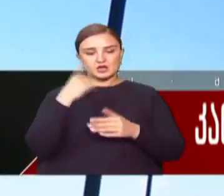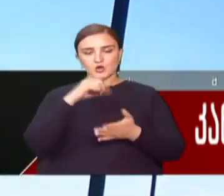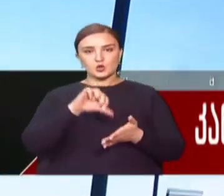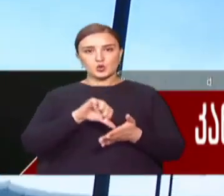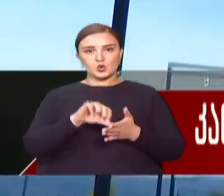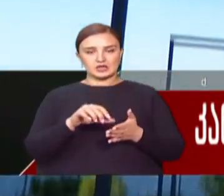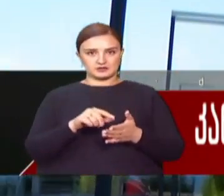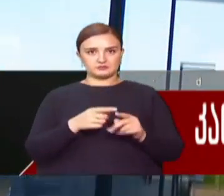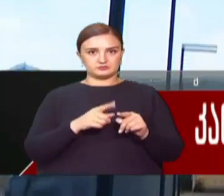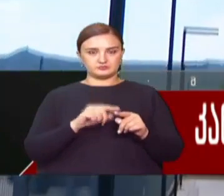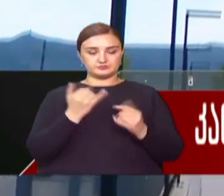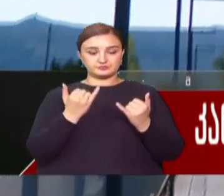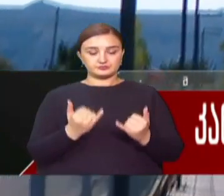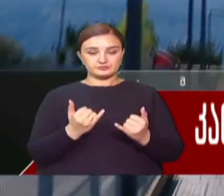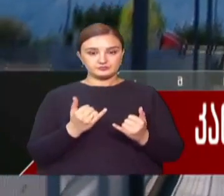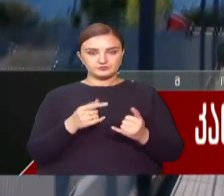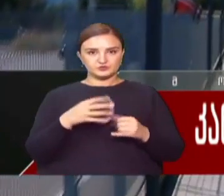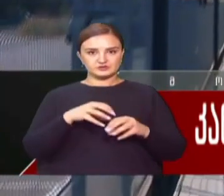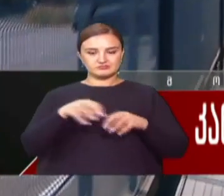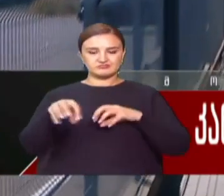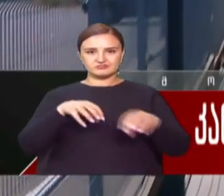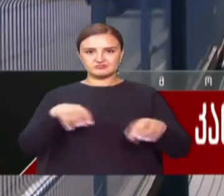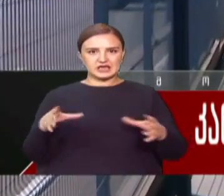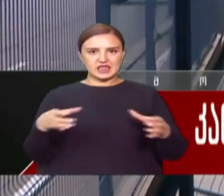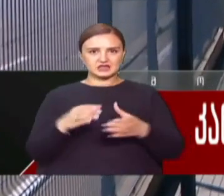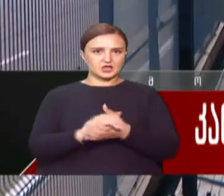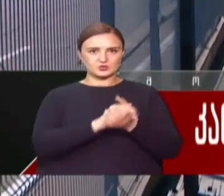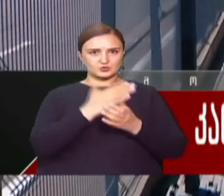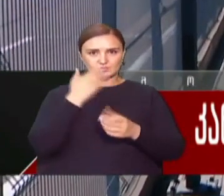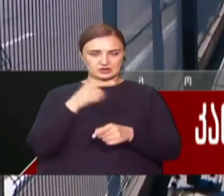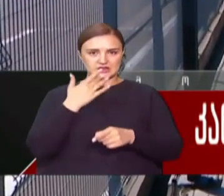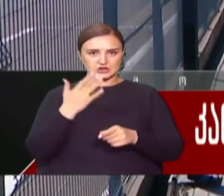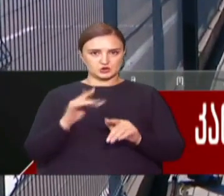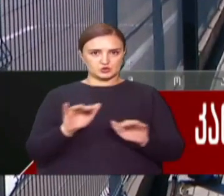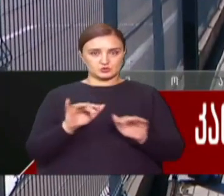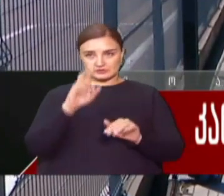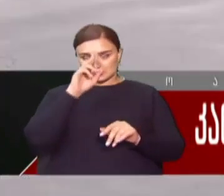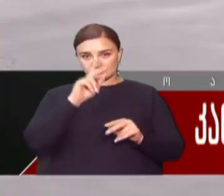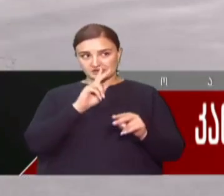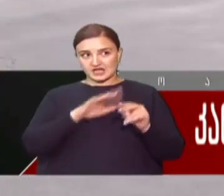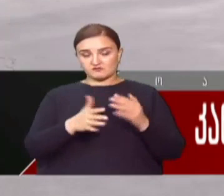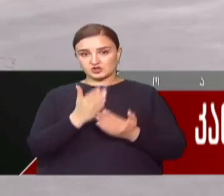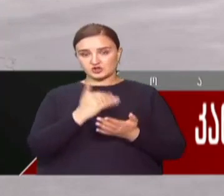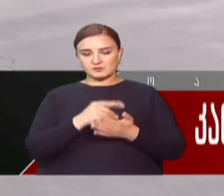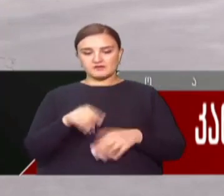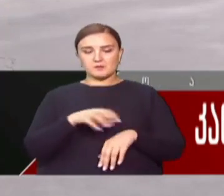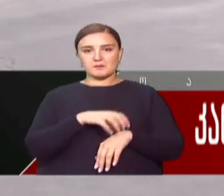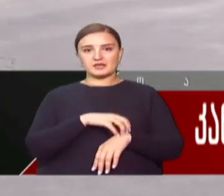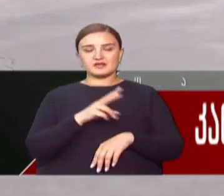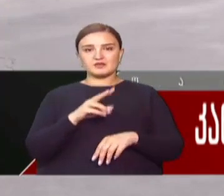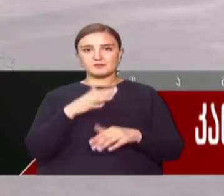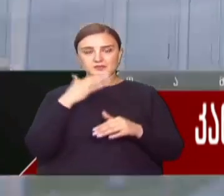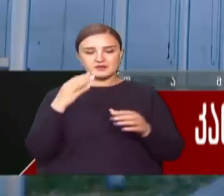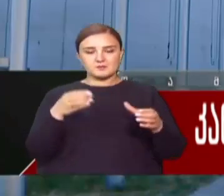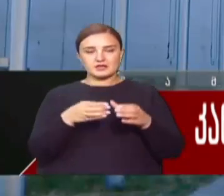ertros, ertian mada, ahlanatile badașilama naționalul mamotraoba munda muirgos. Helisuplebis dagar cu șem de cam partiei, spundamenze pe uri